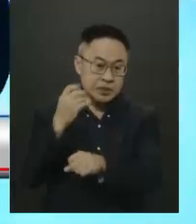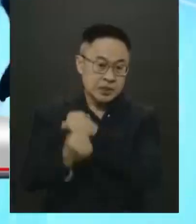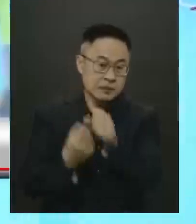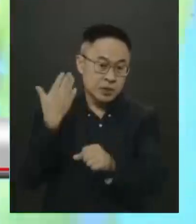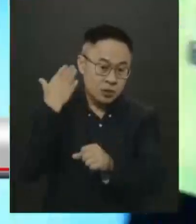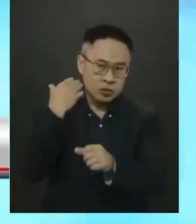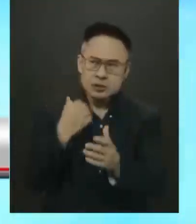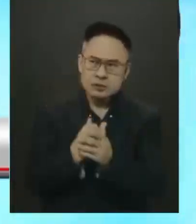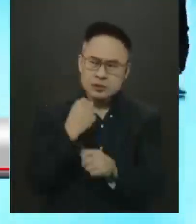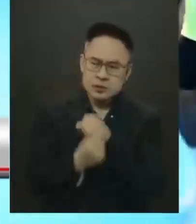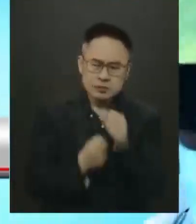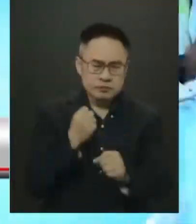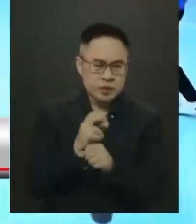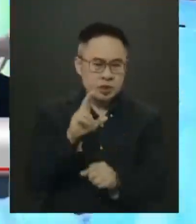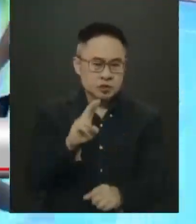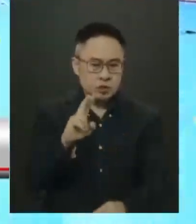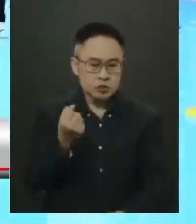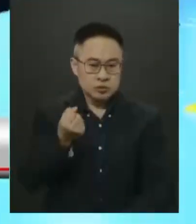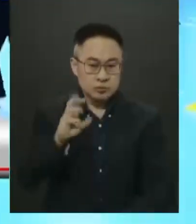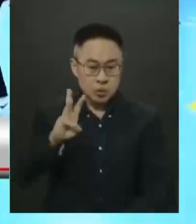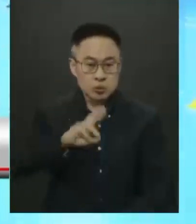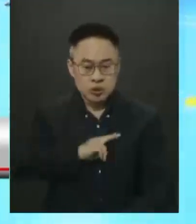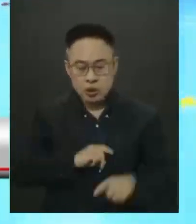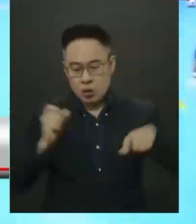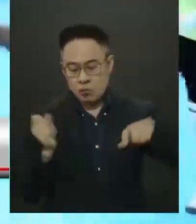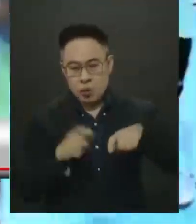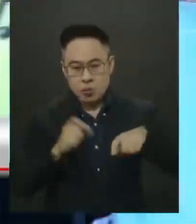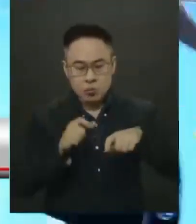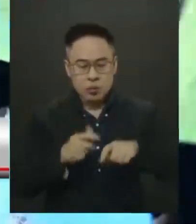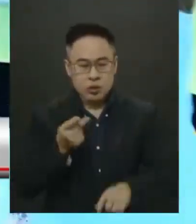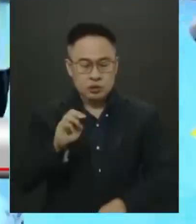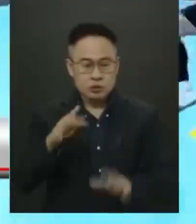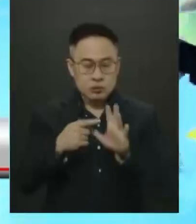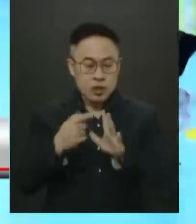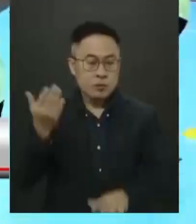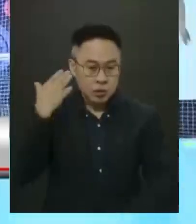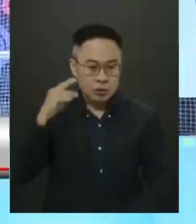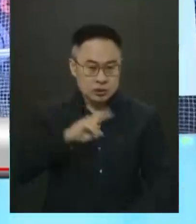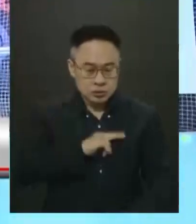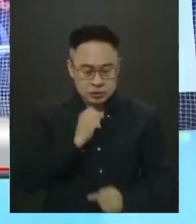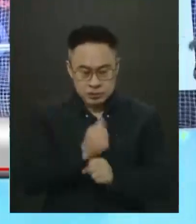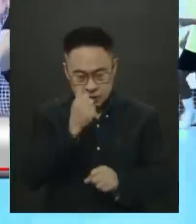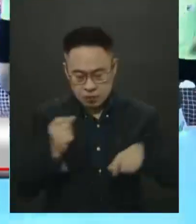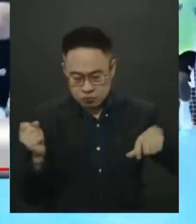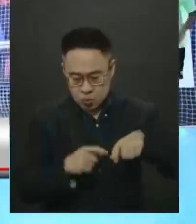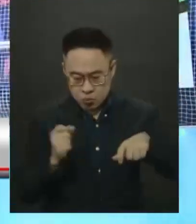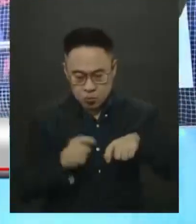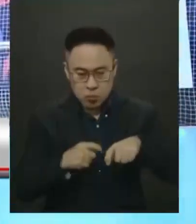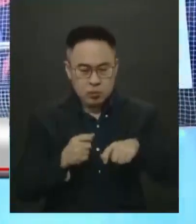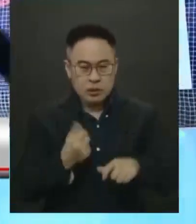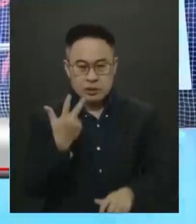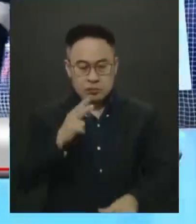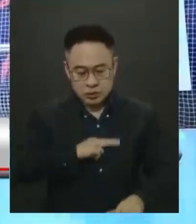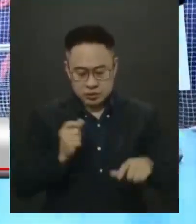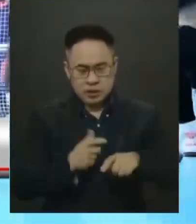ปี2016ครับเขาเคยทำแฮตทริกได้ในเกมเจอกับคิวบาซึ่งเป็นแฮตทริกแรกครับในการเล่นฟุตซอลโลกของเจ้าตัวด้วย